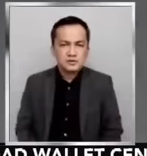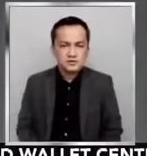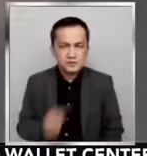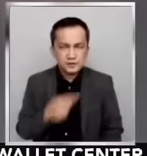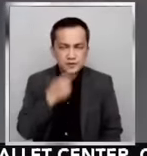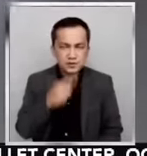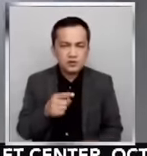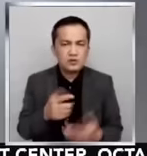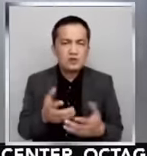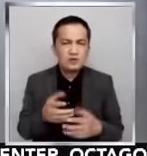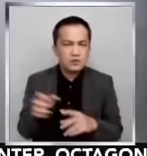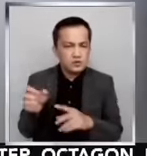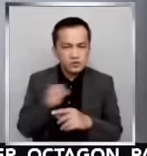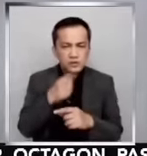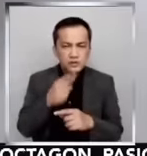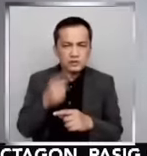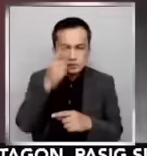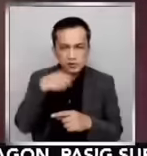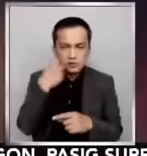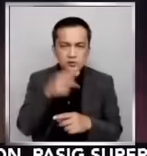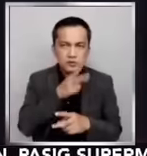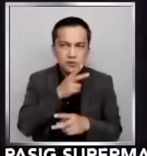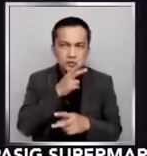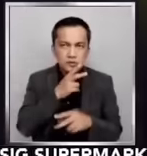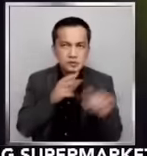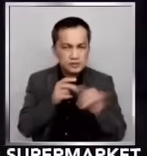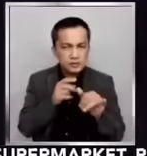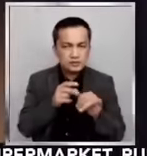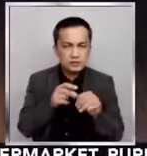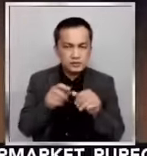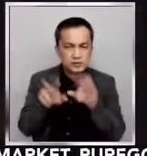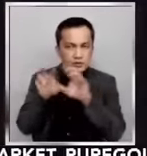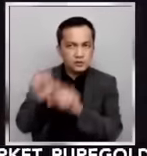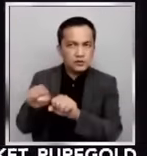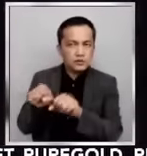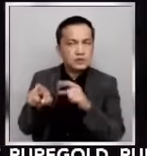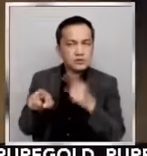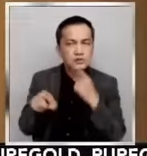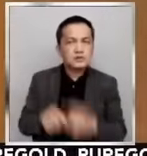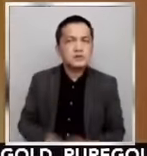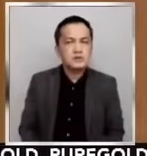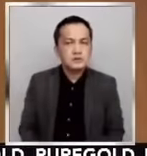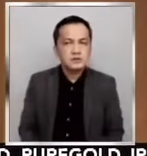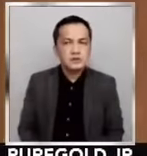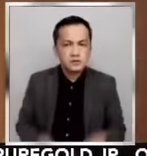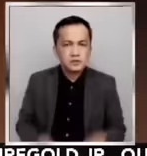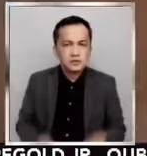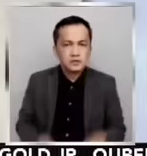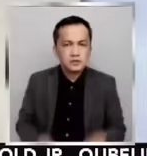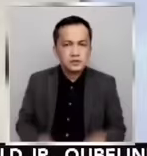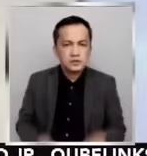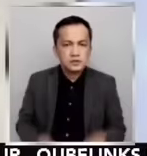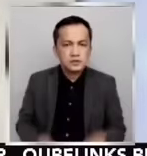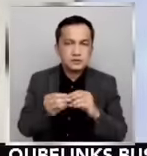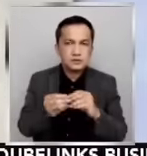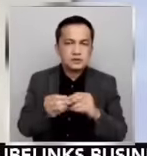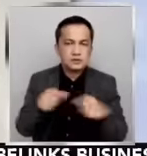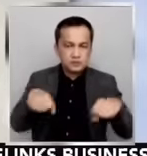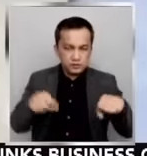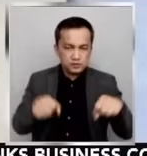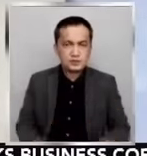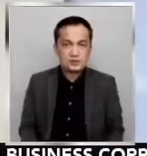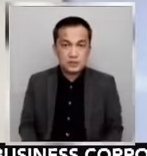yung kung mga suspect. At the same time, nakuha natin yung motor vehicle number ng motorsiklo. Ngayong